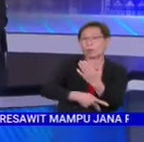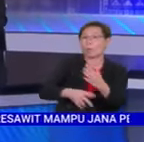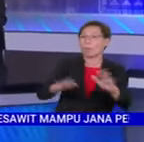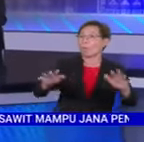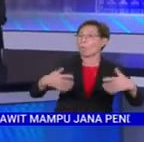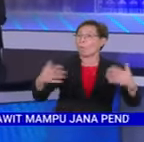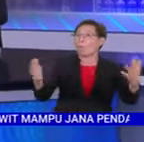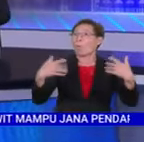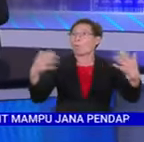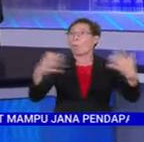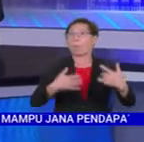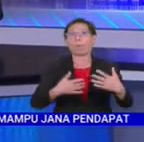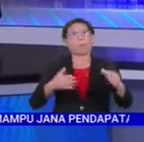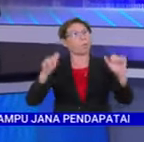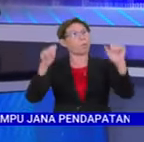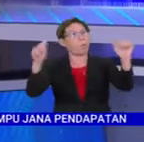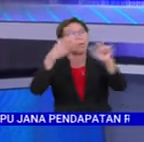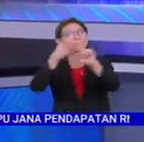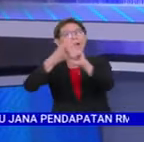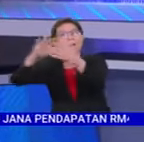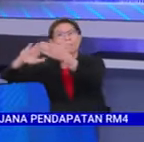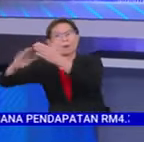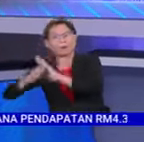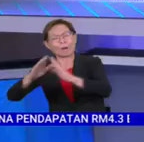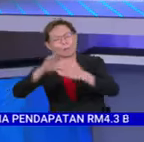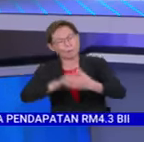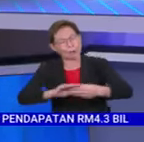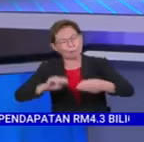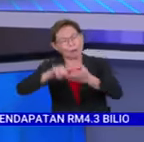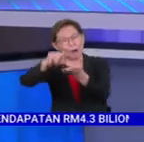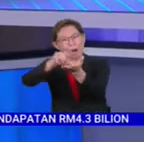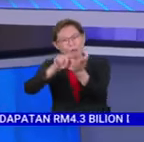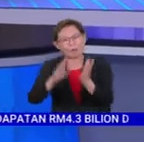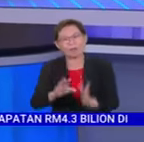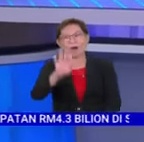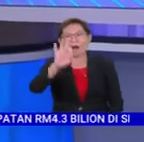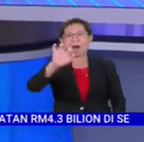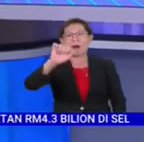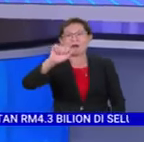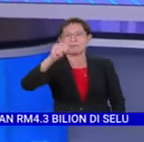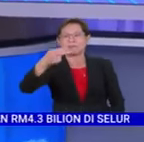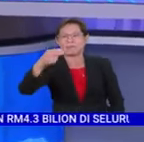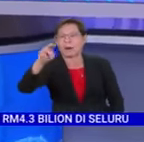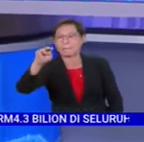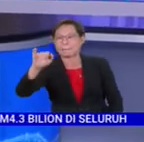sambutan menggalakkan daripada masyarakat. Perinciannya bersama wartawan Fahmi Muhammad Nur.